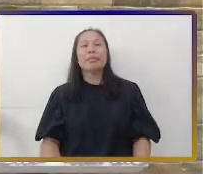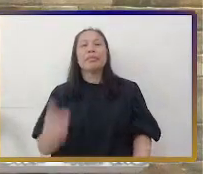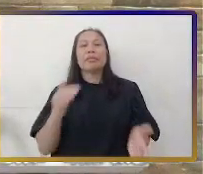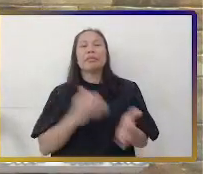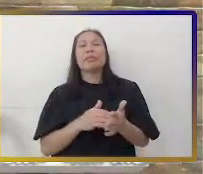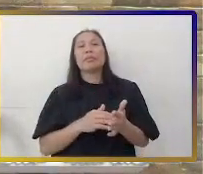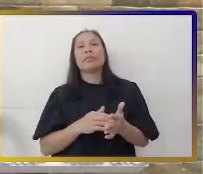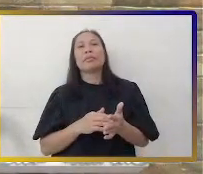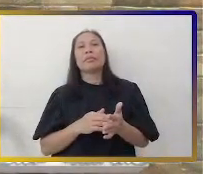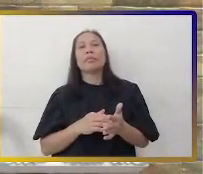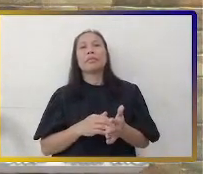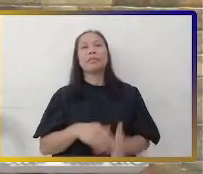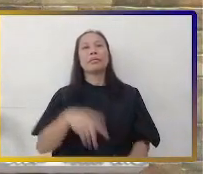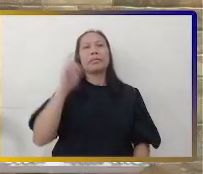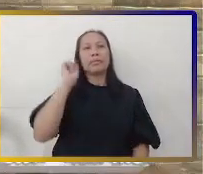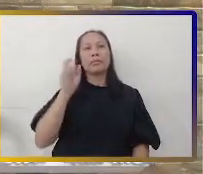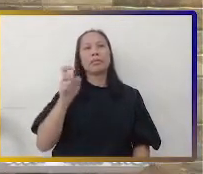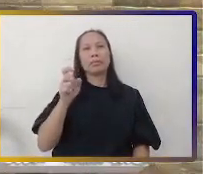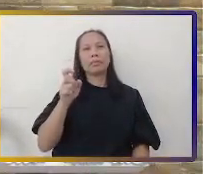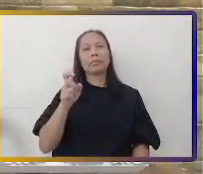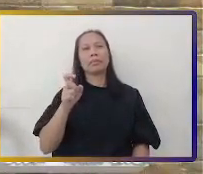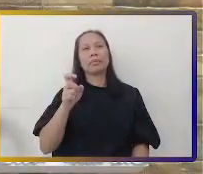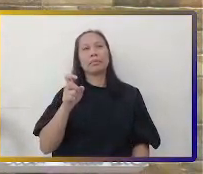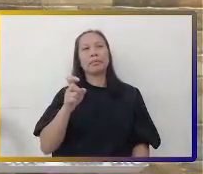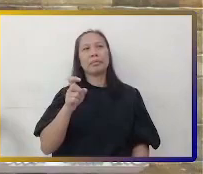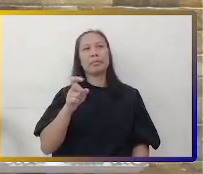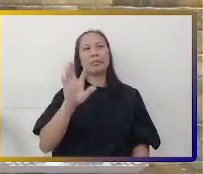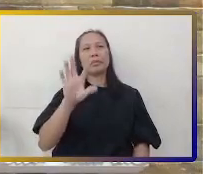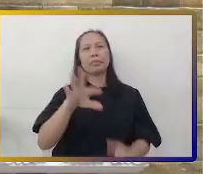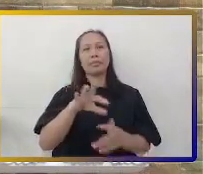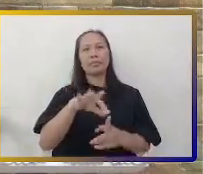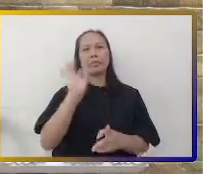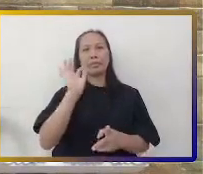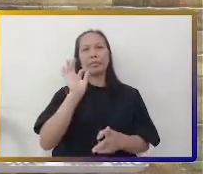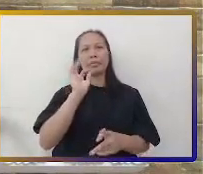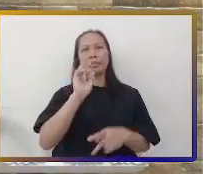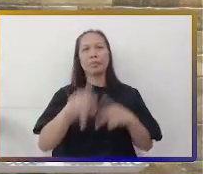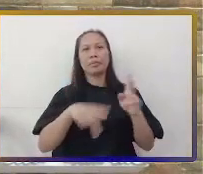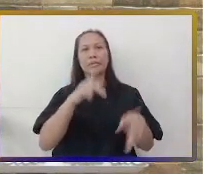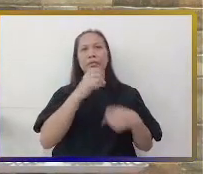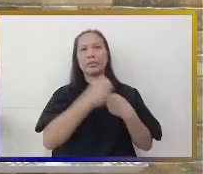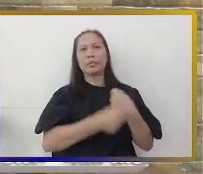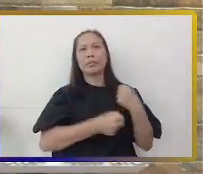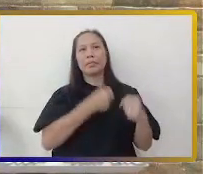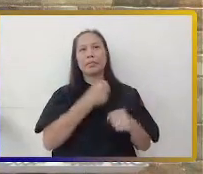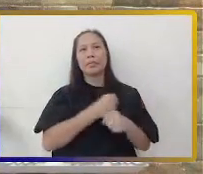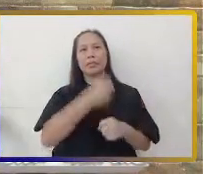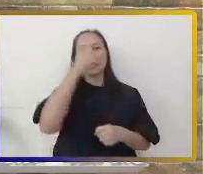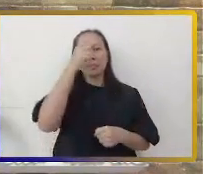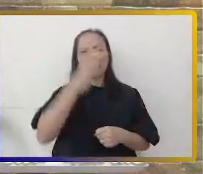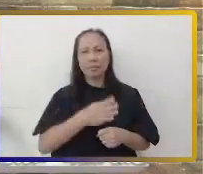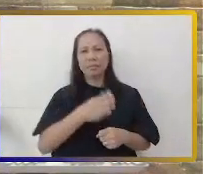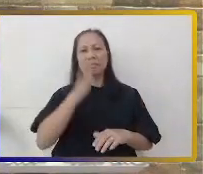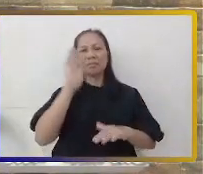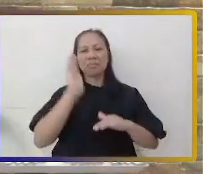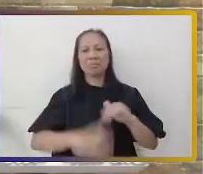para mas pinipili ng tao na isakripisyo ang Diyos over